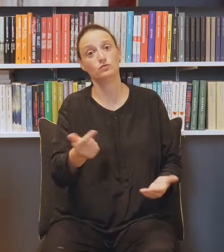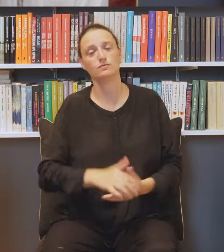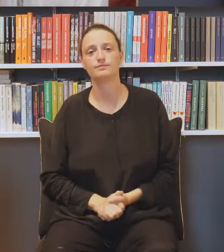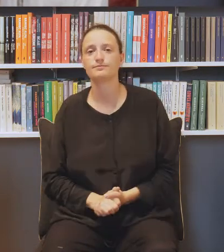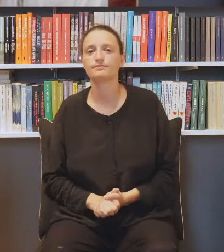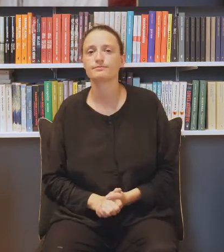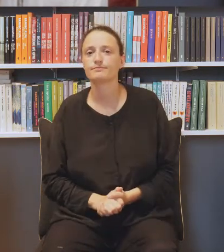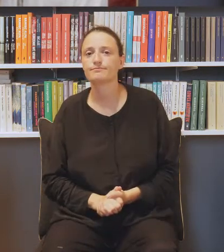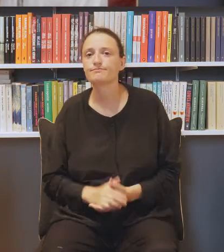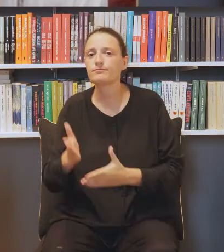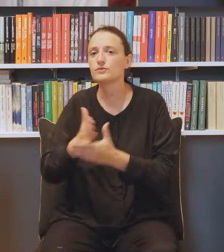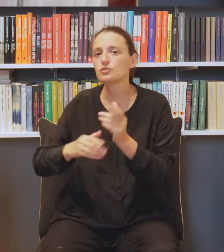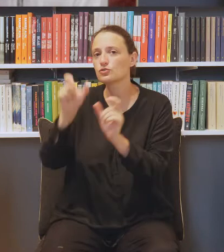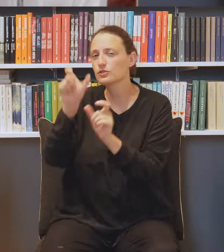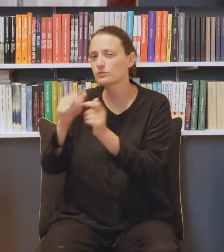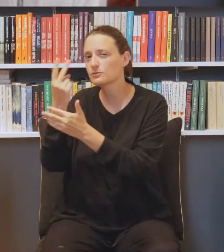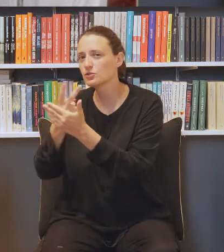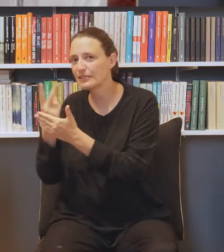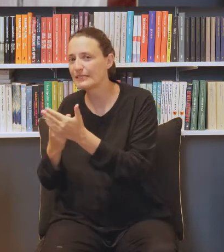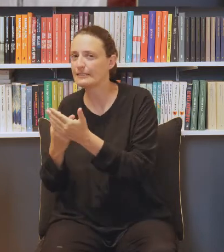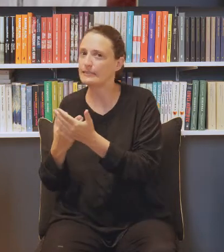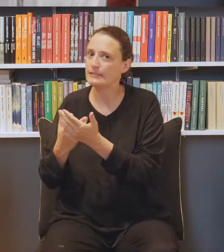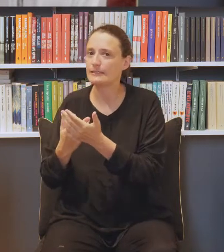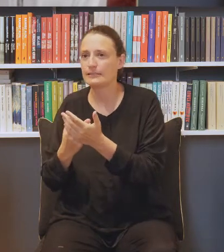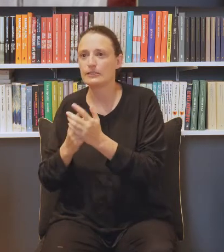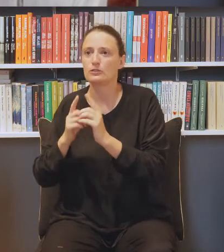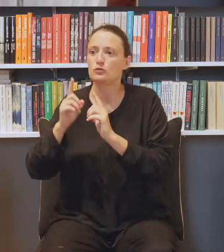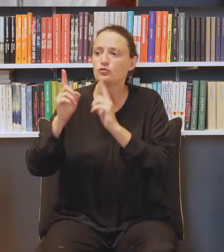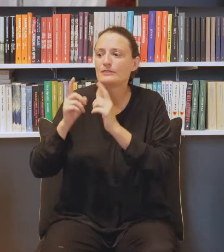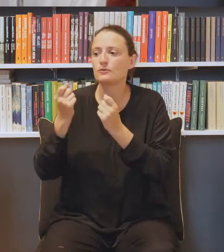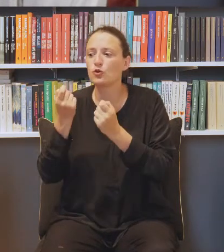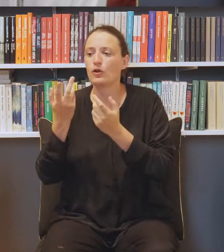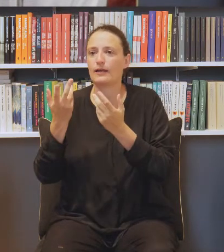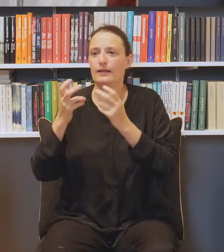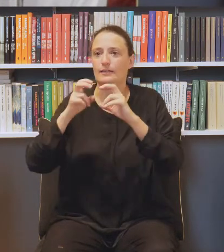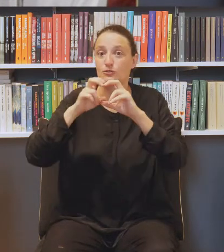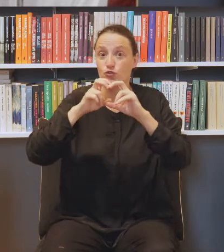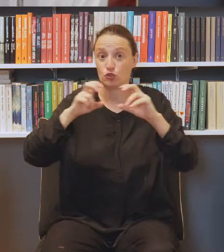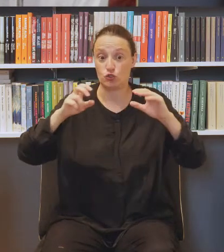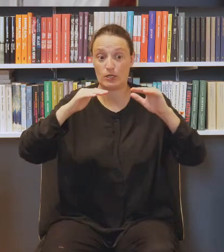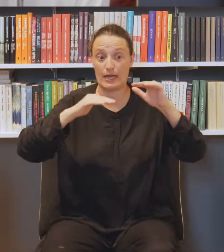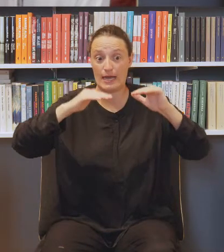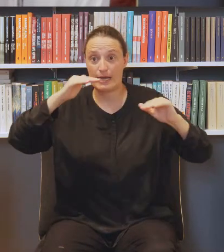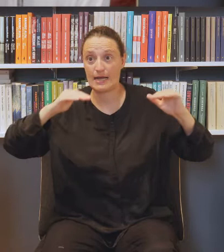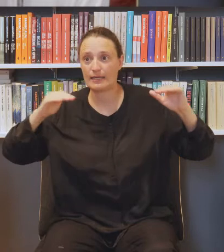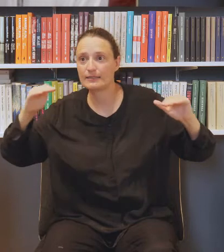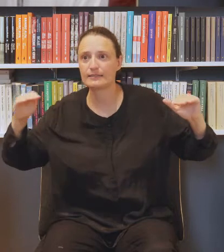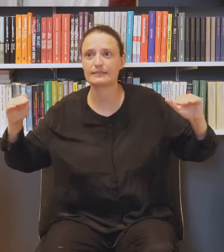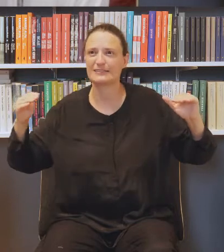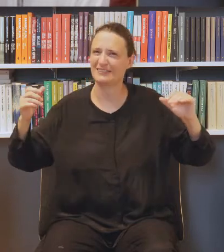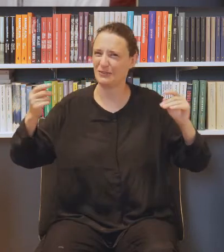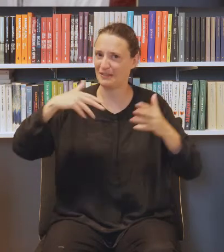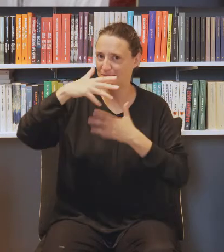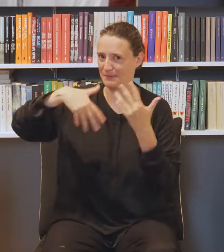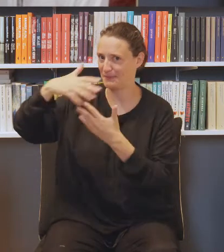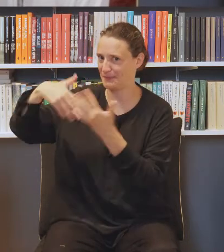Niektórzy czytelnicy mogą być trochę skonfundowani czasem w powieści i poszukują różnych nieścisłości, tego, że pojawiają